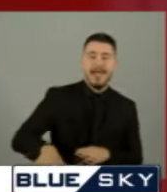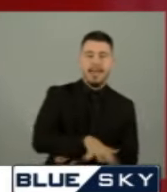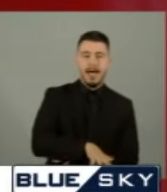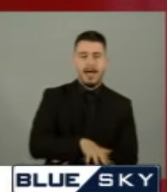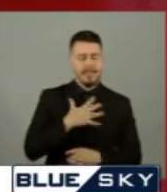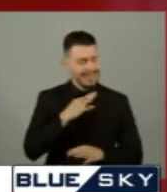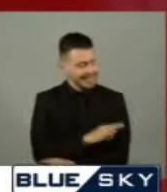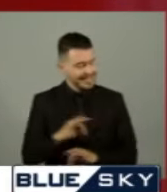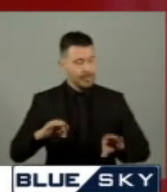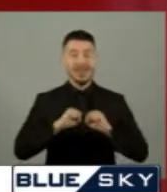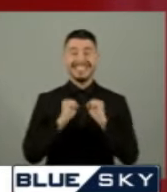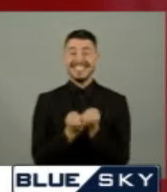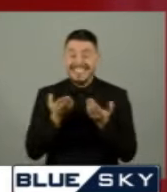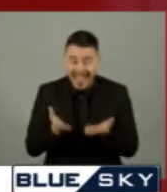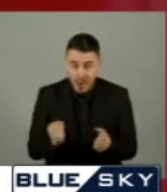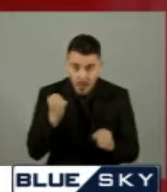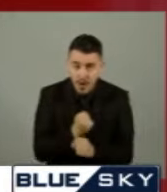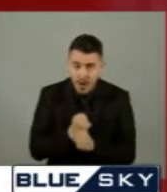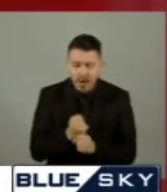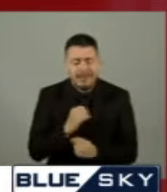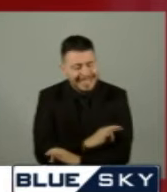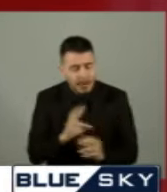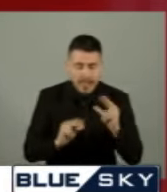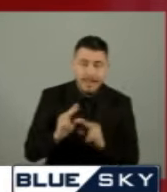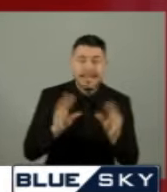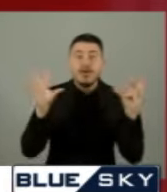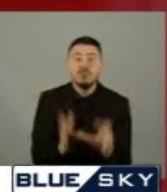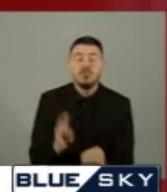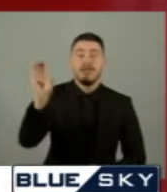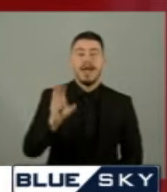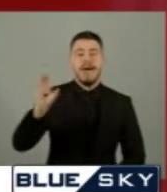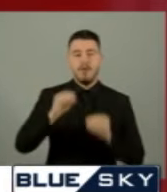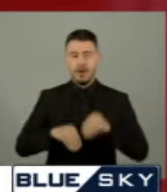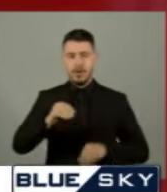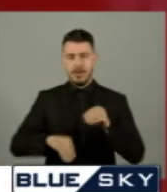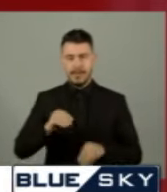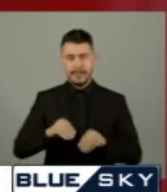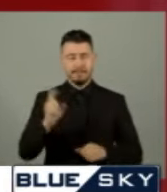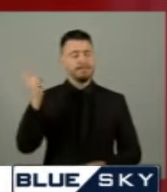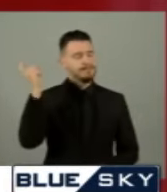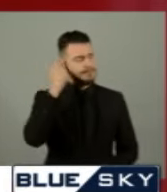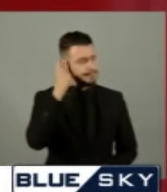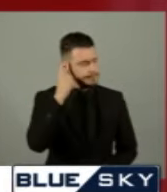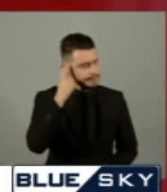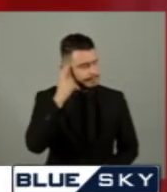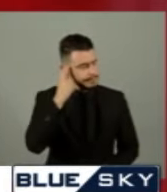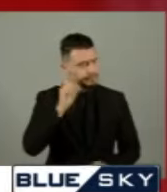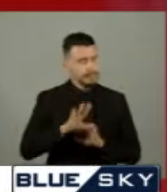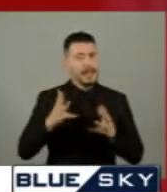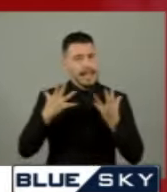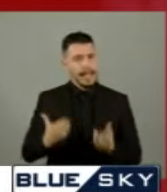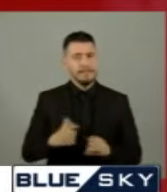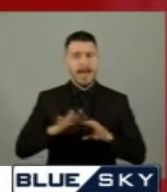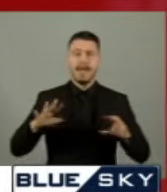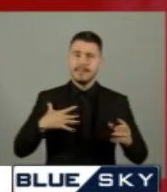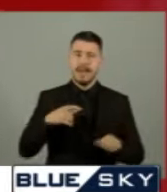εργασίες του συνεδρίου σας θα απασχολήσουν και οι ευρωεκλογές. Φυσικά αντιλαμβάνομαι τις ιδιαίτερες συνθήκες κάτω από τις οποίες